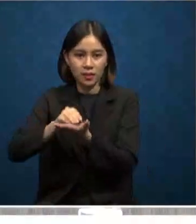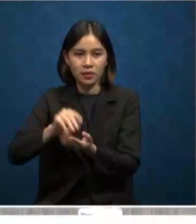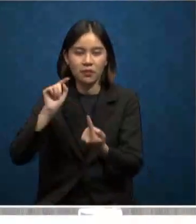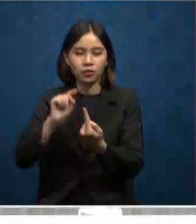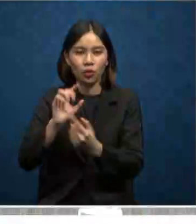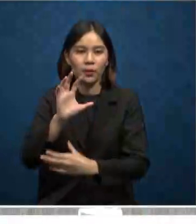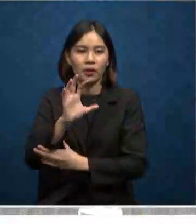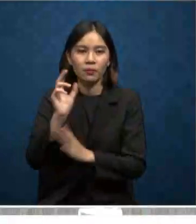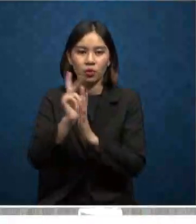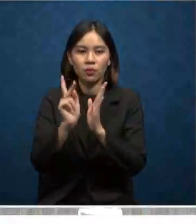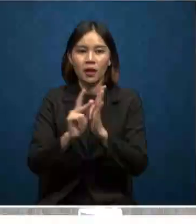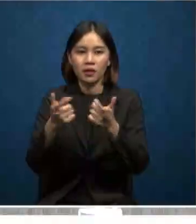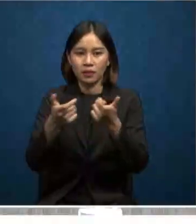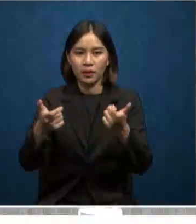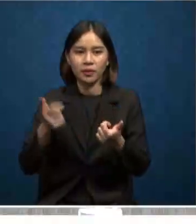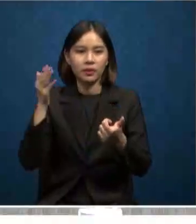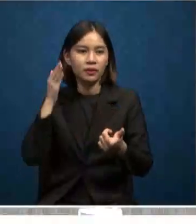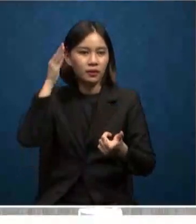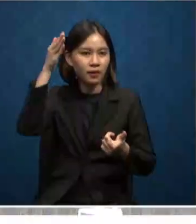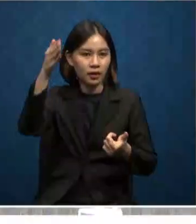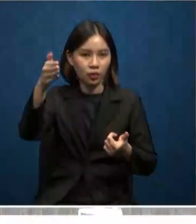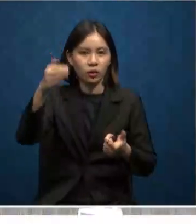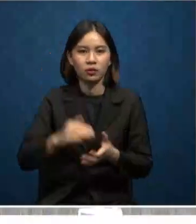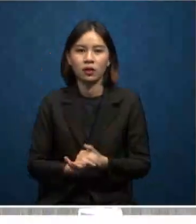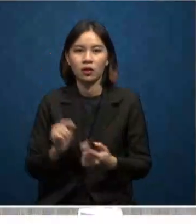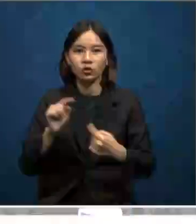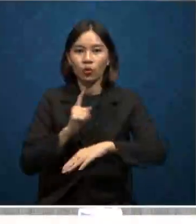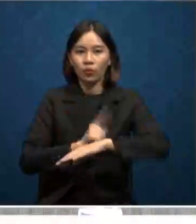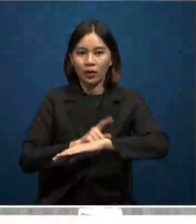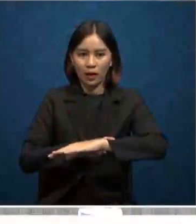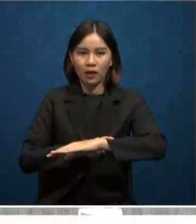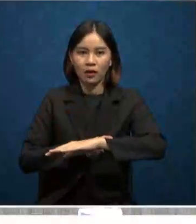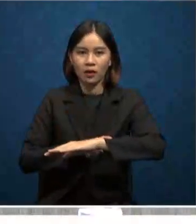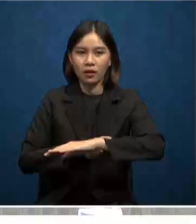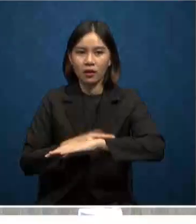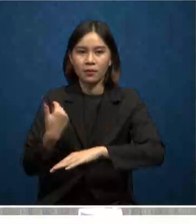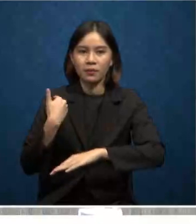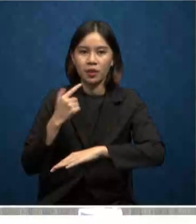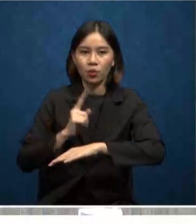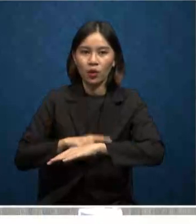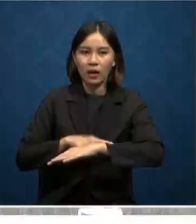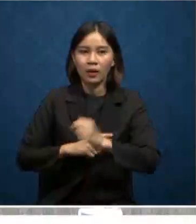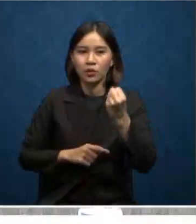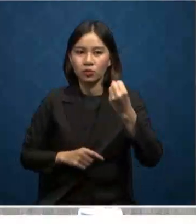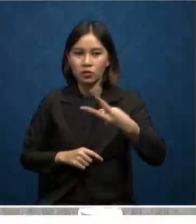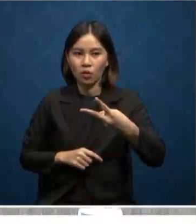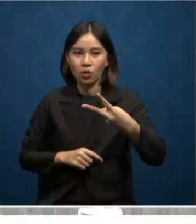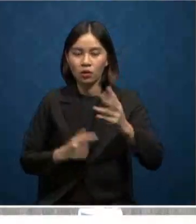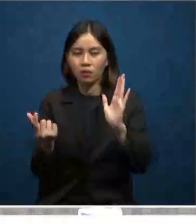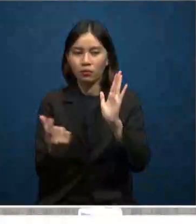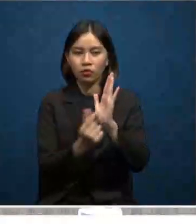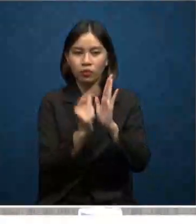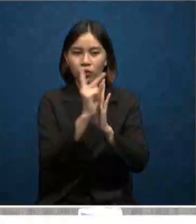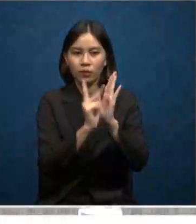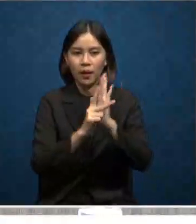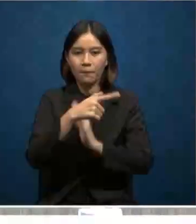การบังคับใช้กฎหมายฉบับนี้ในอนาคตท่านประธานครับพูดถึงระยะเวลาแล้วเนี่ยมันมีระยะเวลาอยู่2 อย่างที่ปรากฏอยู่ในกฎหมายป